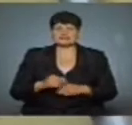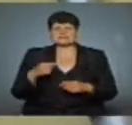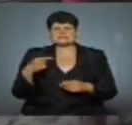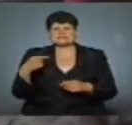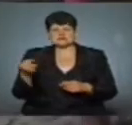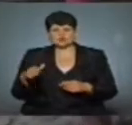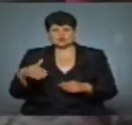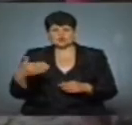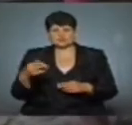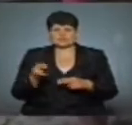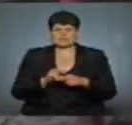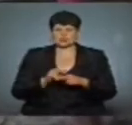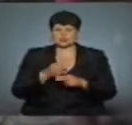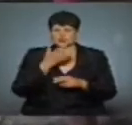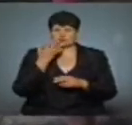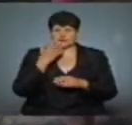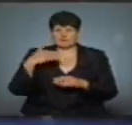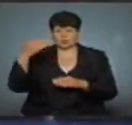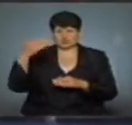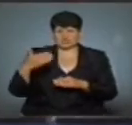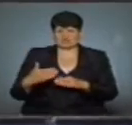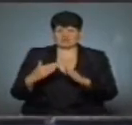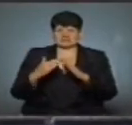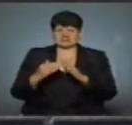сторони будівлю ремонтують і утеплюють фасад.